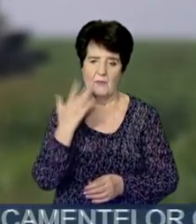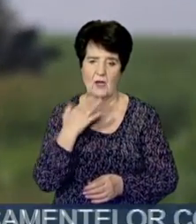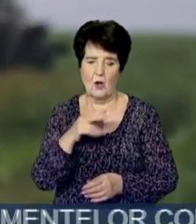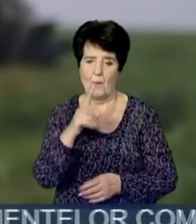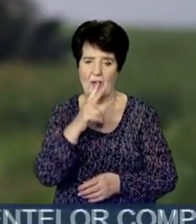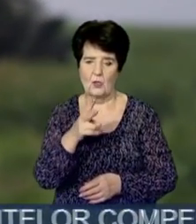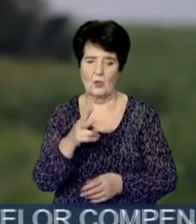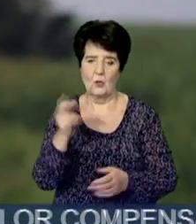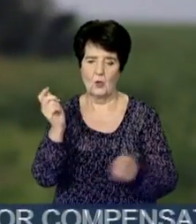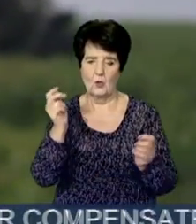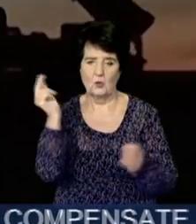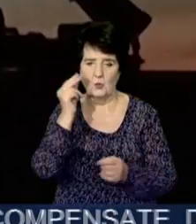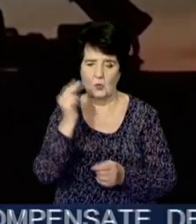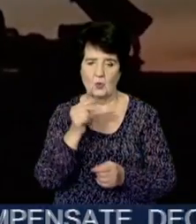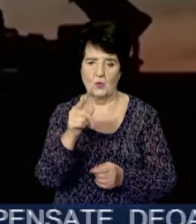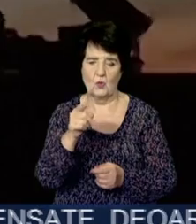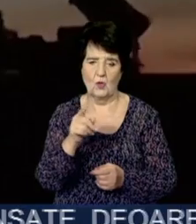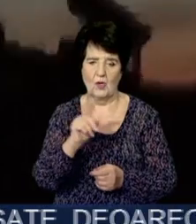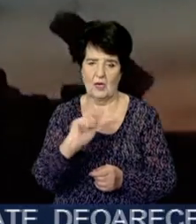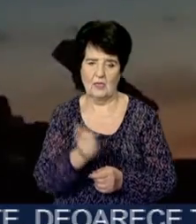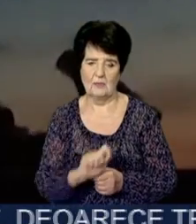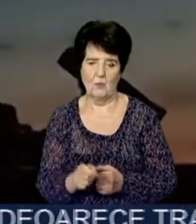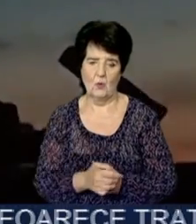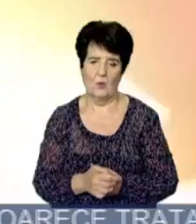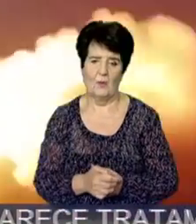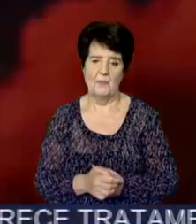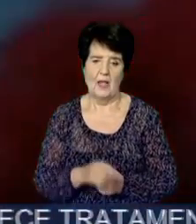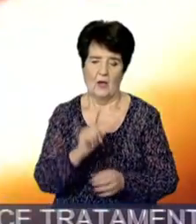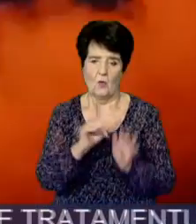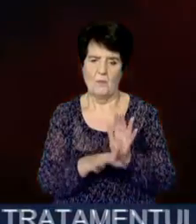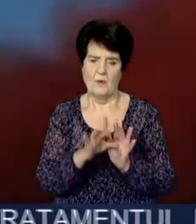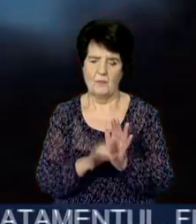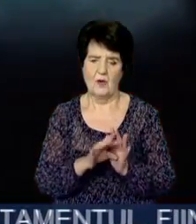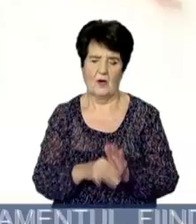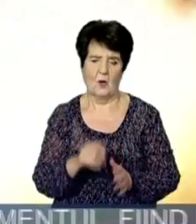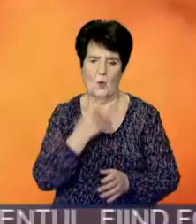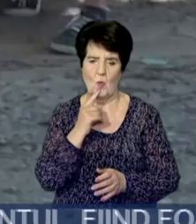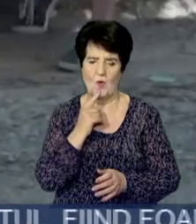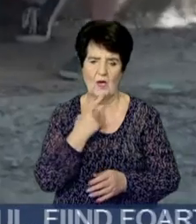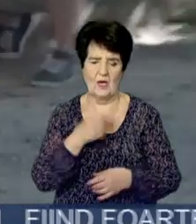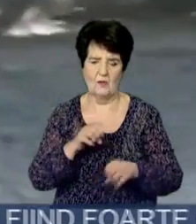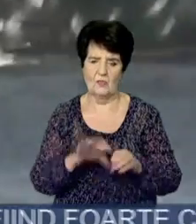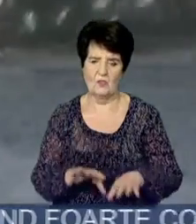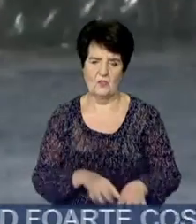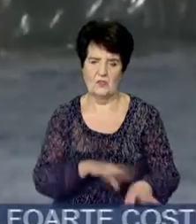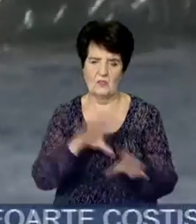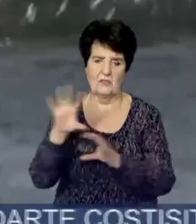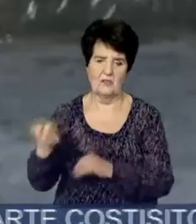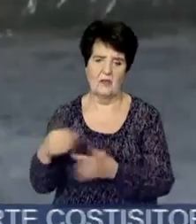Studiul Războiului. Zilnic, oamenii din Donbas trăiesc sub bombardamente, însă cu greu se decid să fie evacuați.